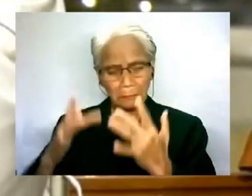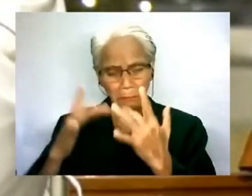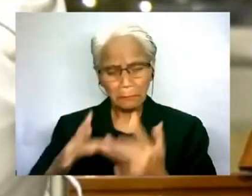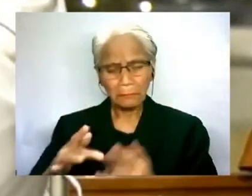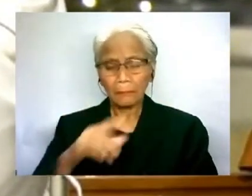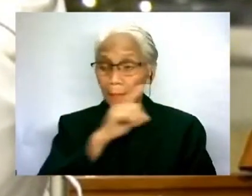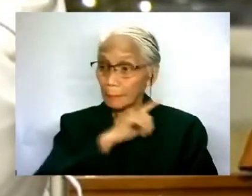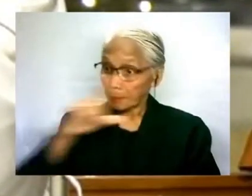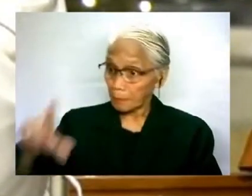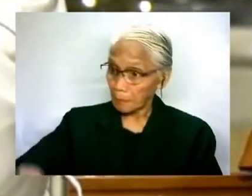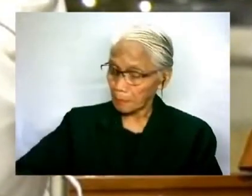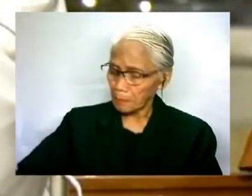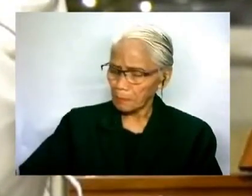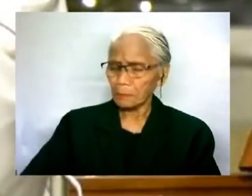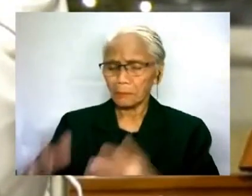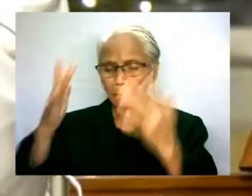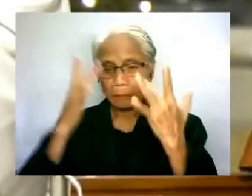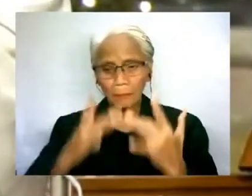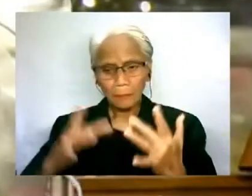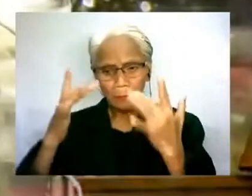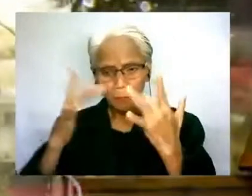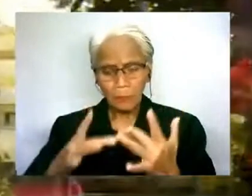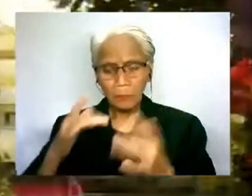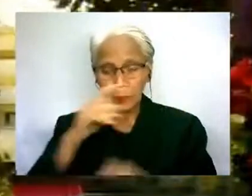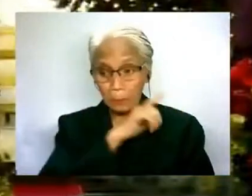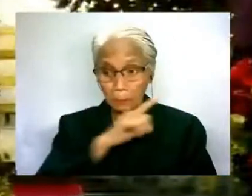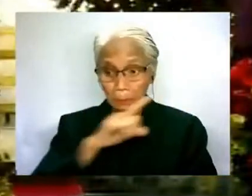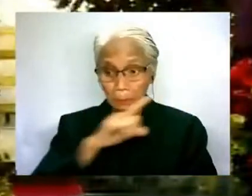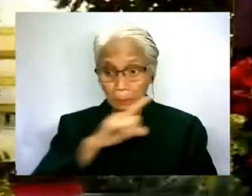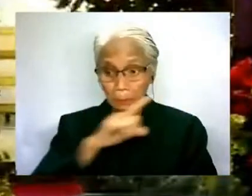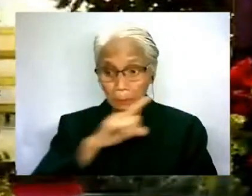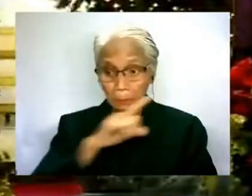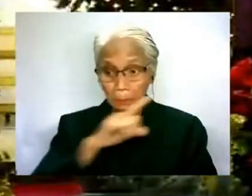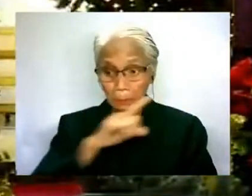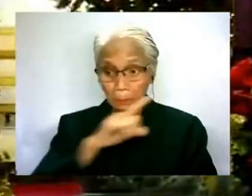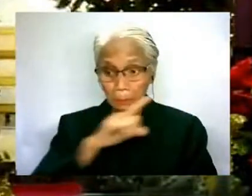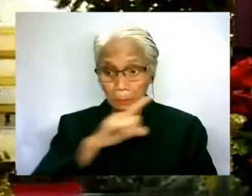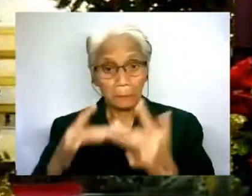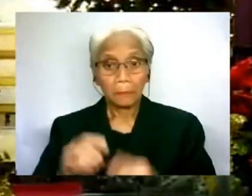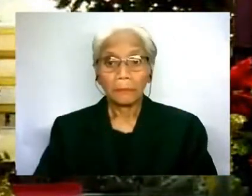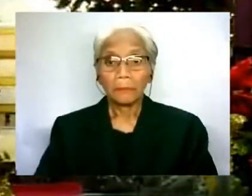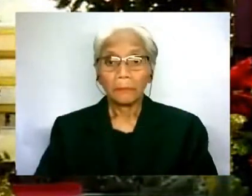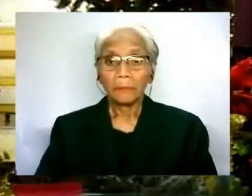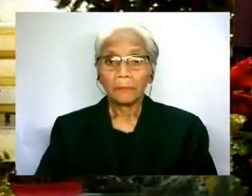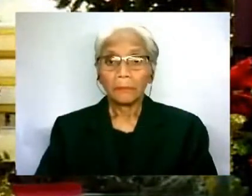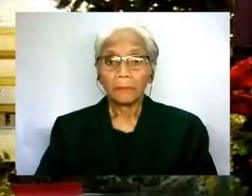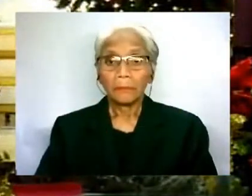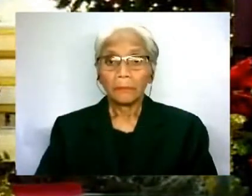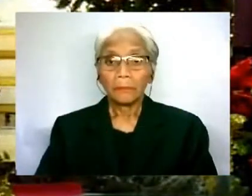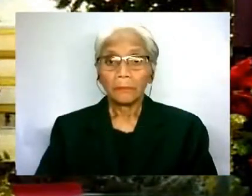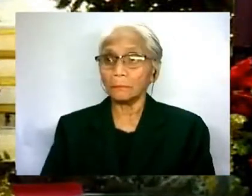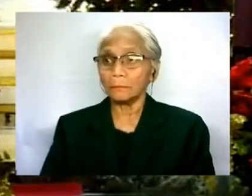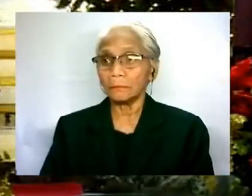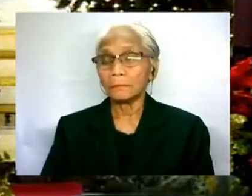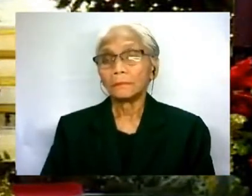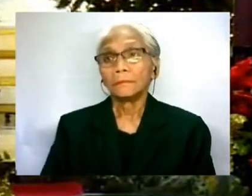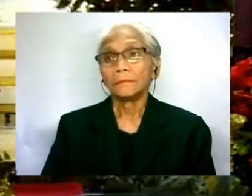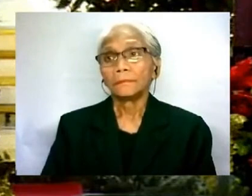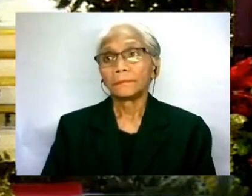kami. Panginoon, kaawaan mo kami. Papuri sa Diyos sa